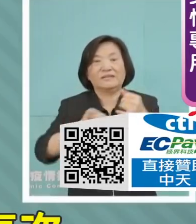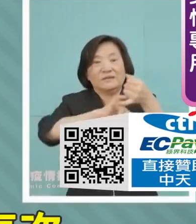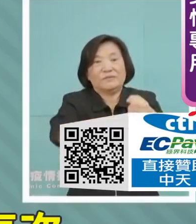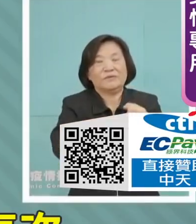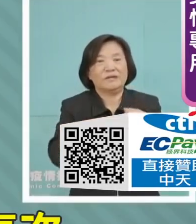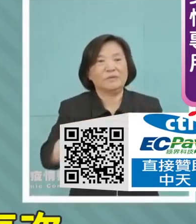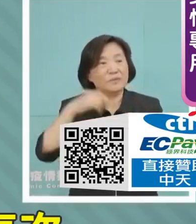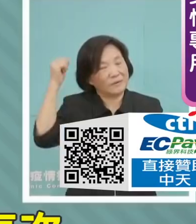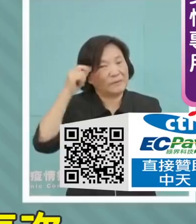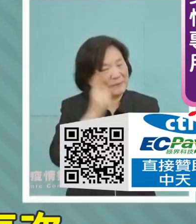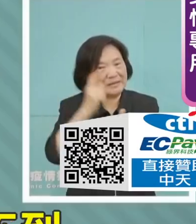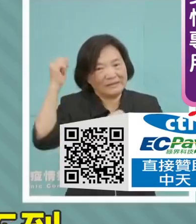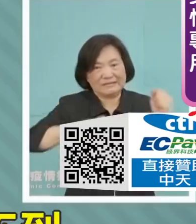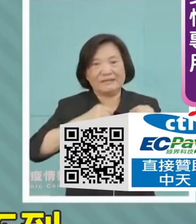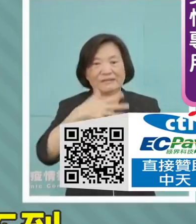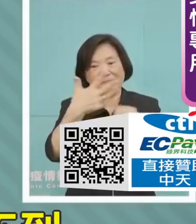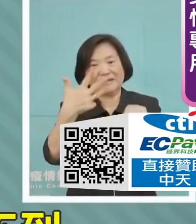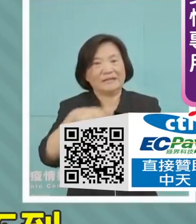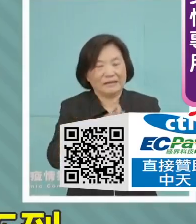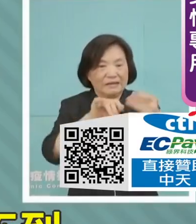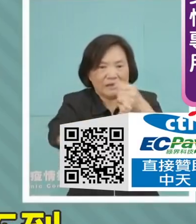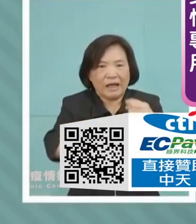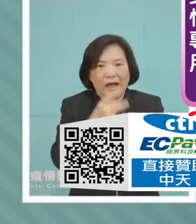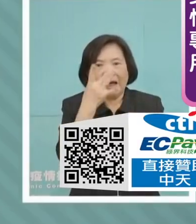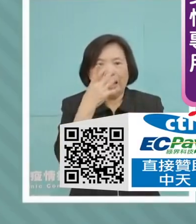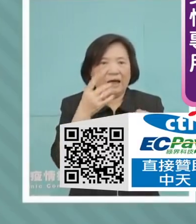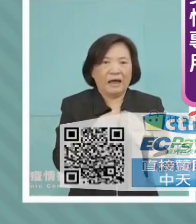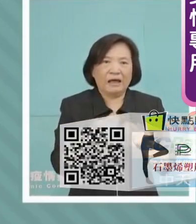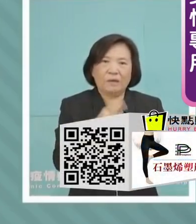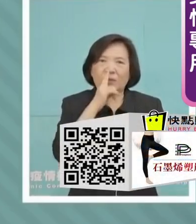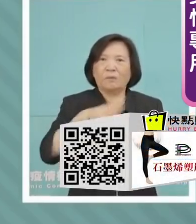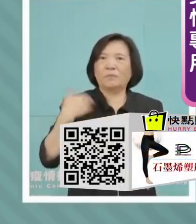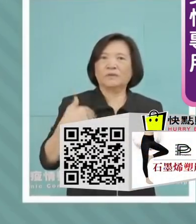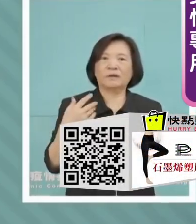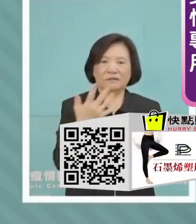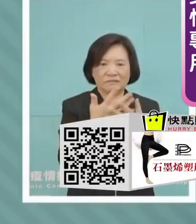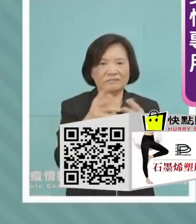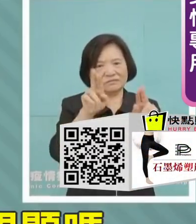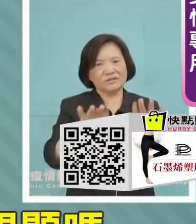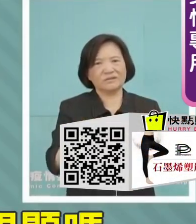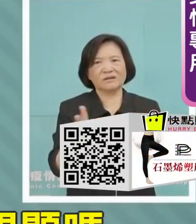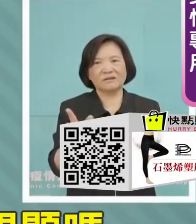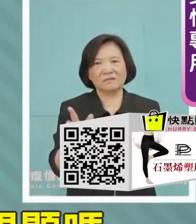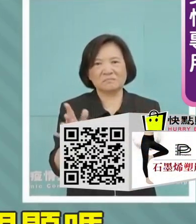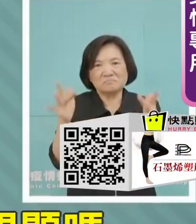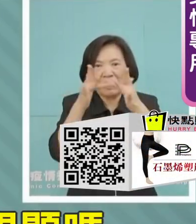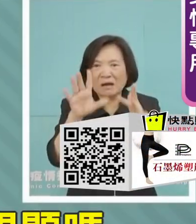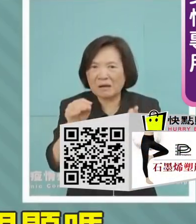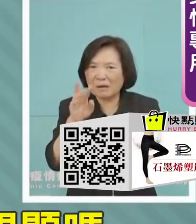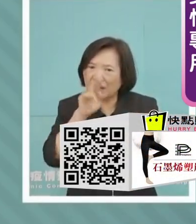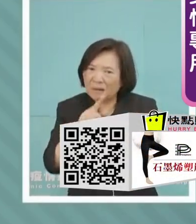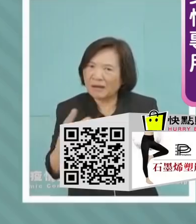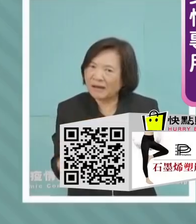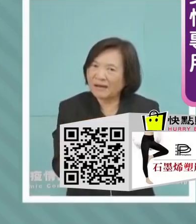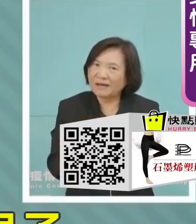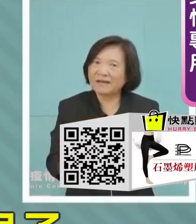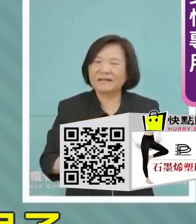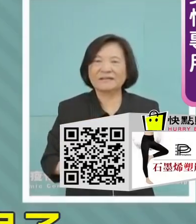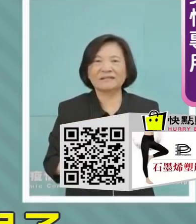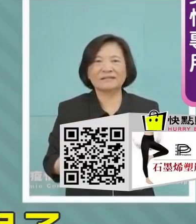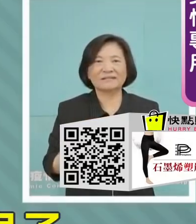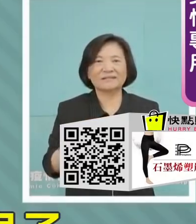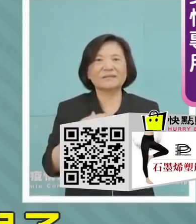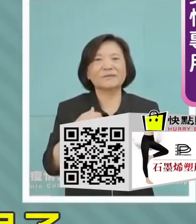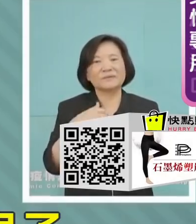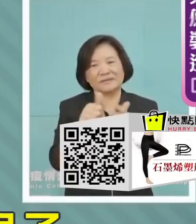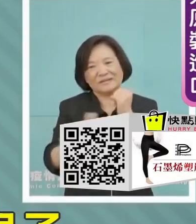每天他8点上去预约，什么都预约不到。我说我不晓得，我们家电脑是有连线有问题吗？我不知道。所以他每次，所